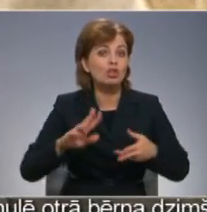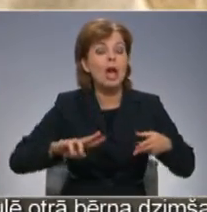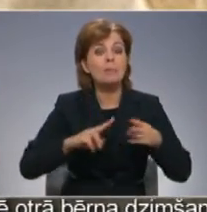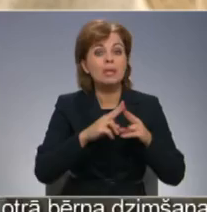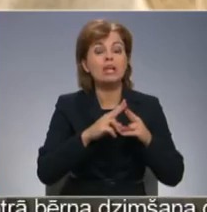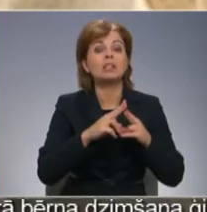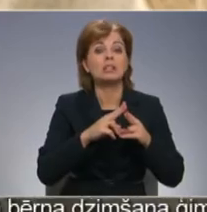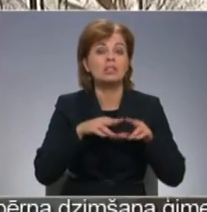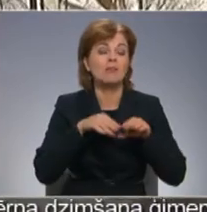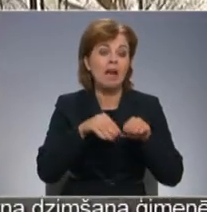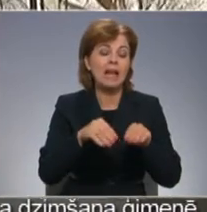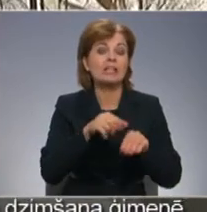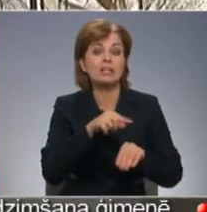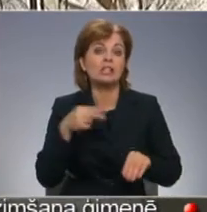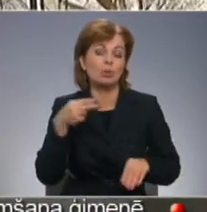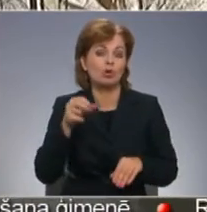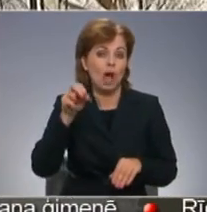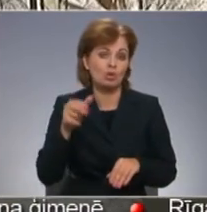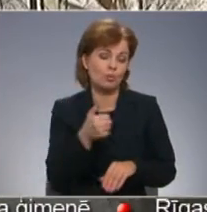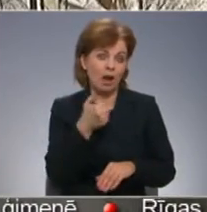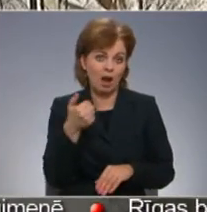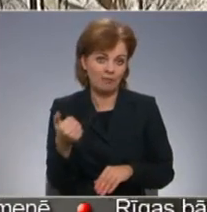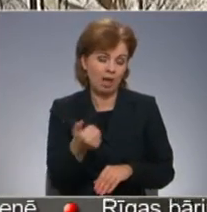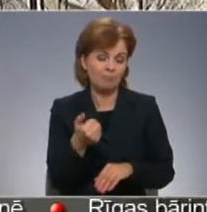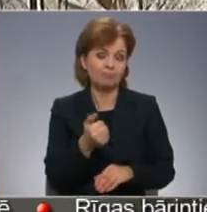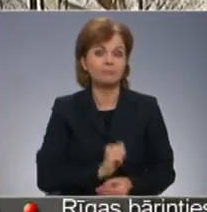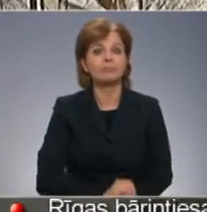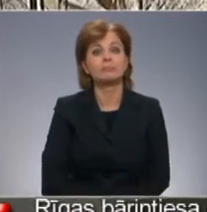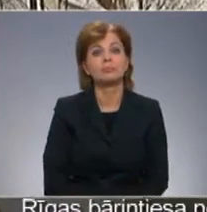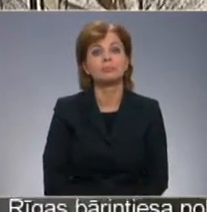pabeigt līdz 2018. Gadam. Kristers Blums, Klauss Krastiņš, Vidzemes televīzija.